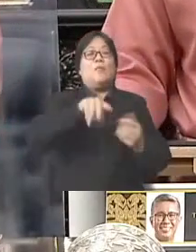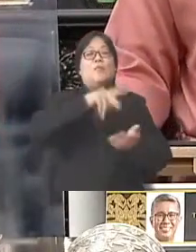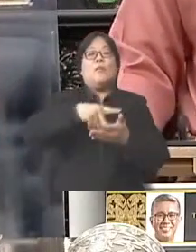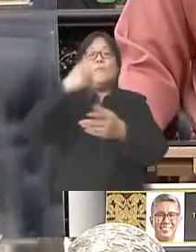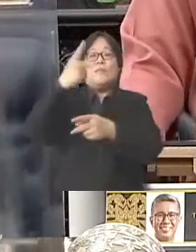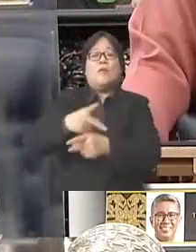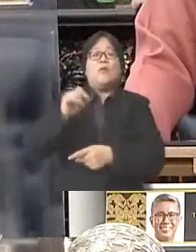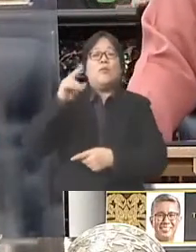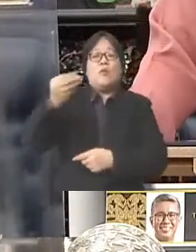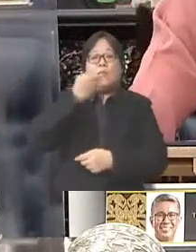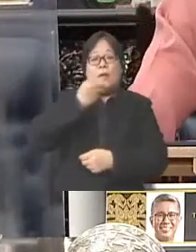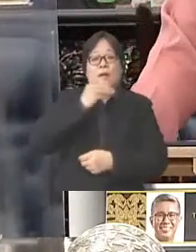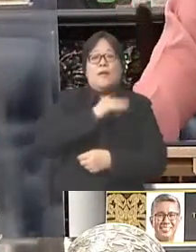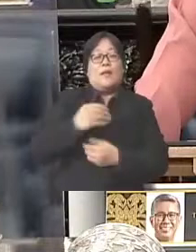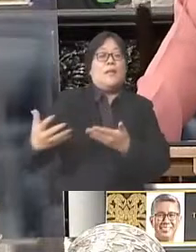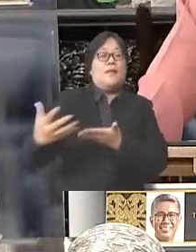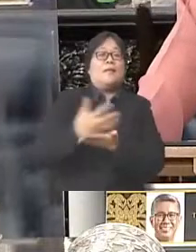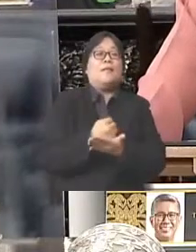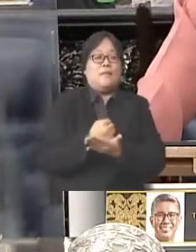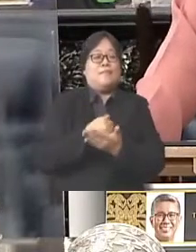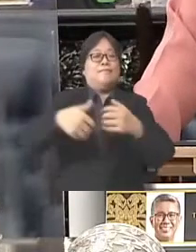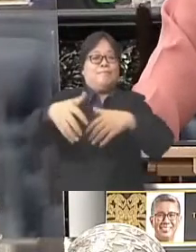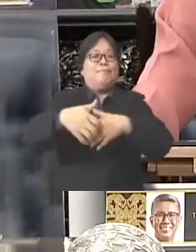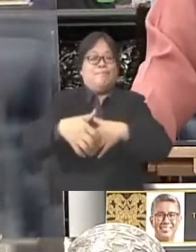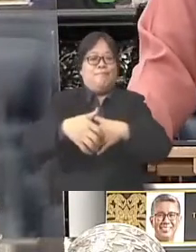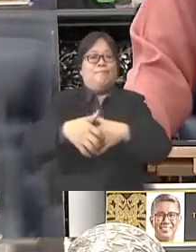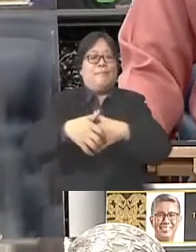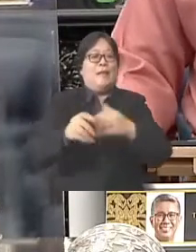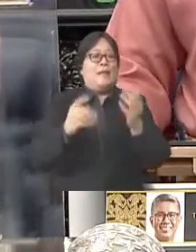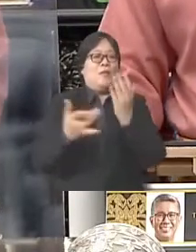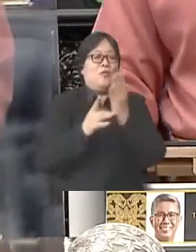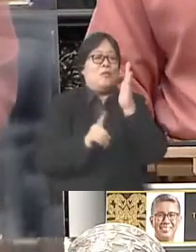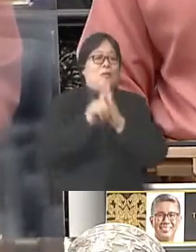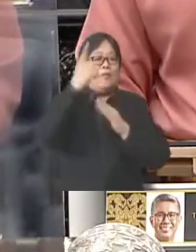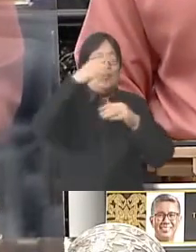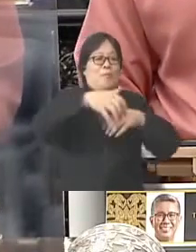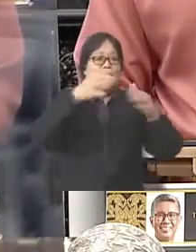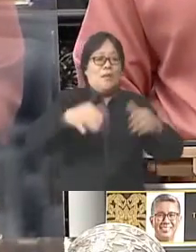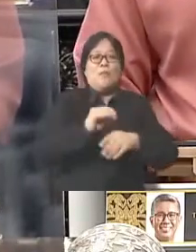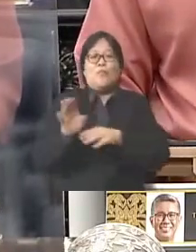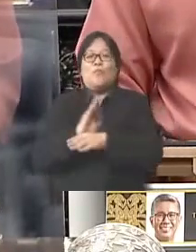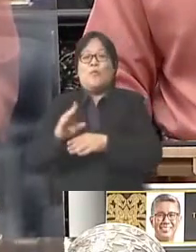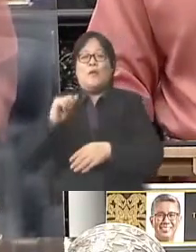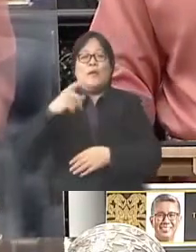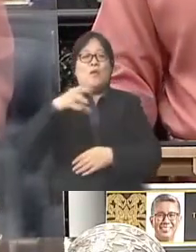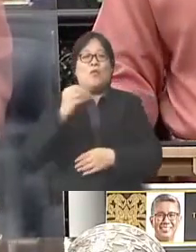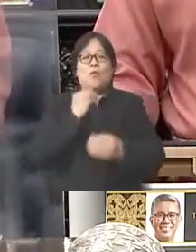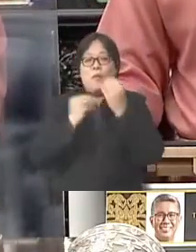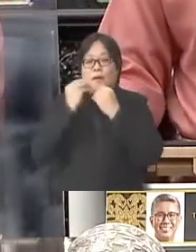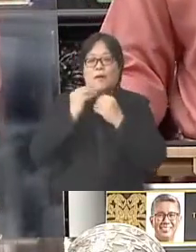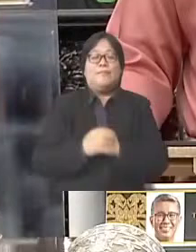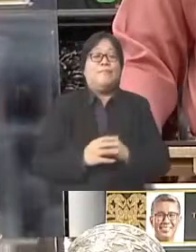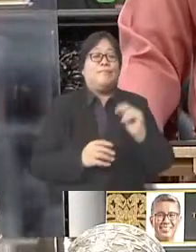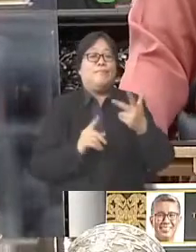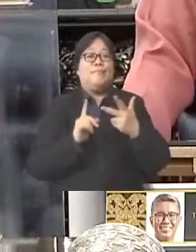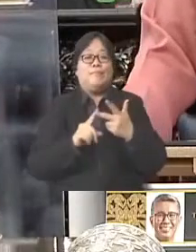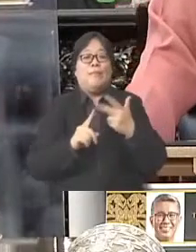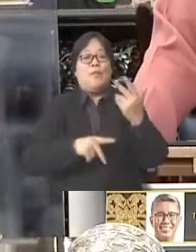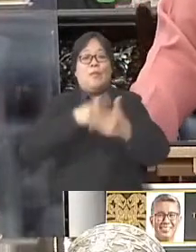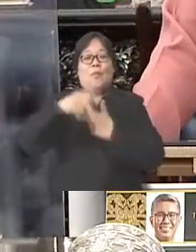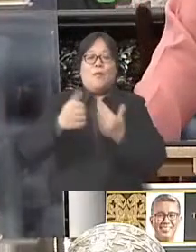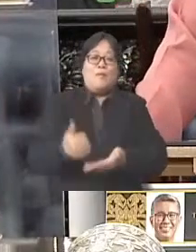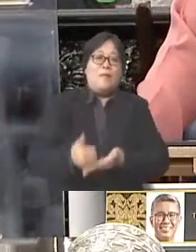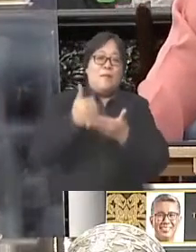pusat penyimpanan stok bekal makanan dan hasil pertanian segar berteknologi tinggi untuk petani dan pengusul ego makanan Ketiga